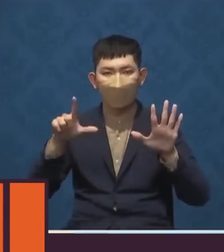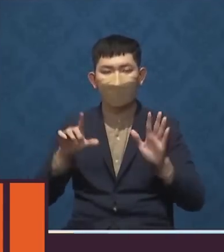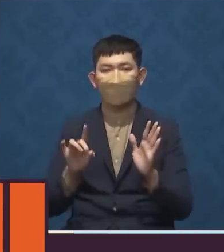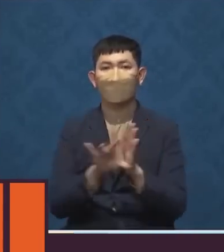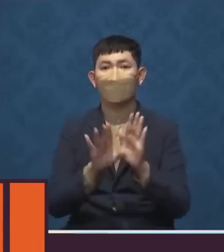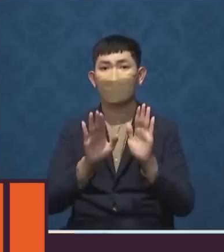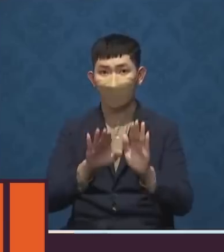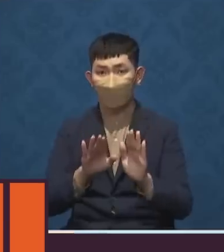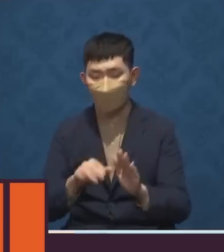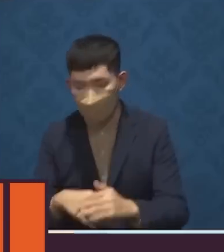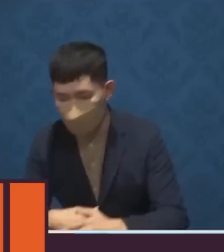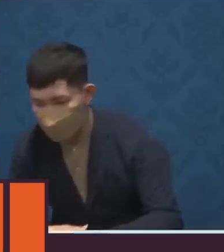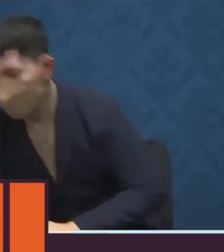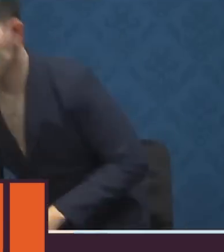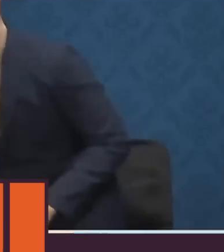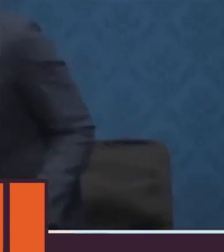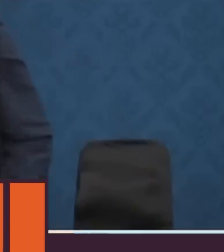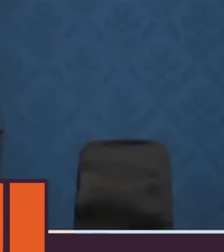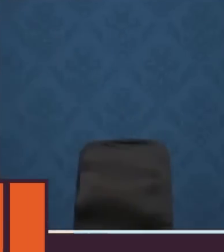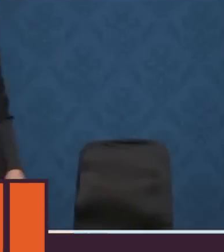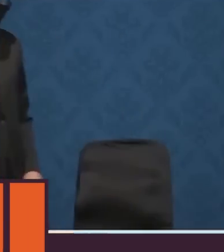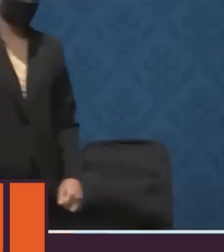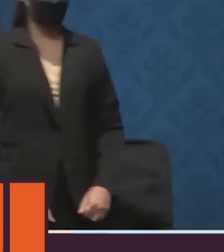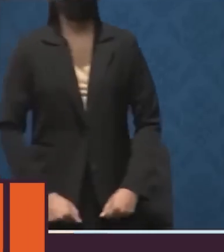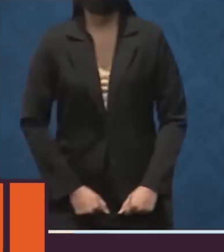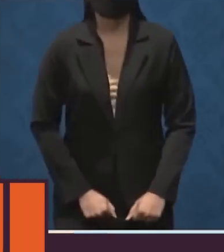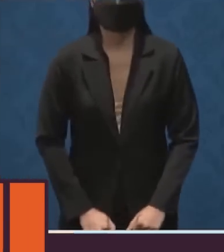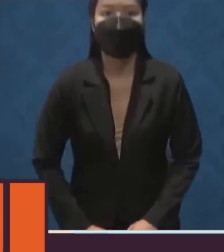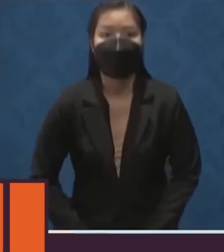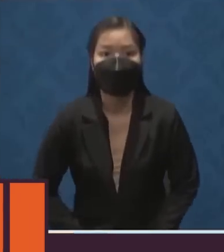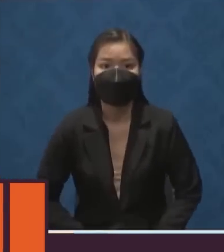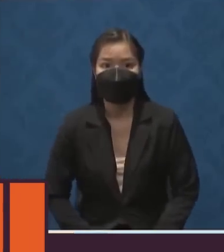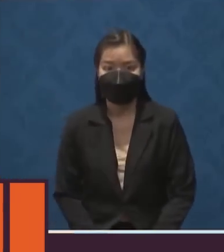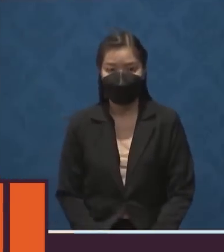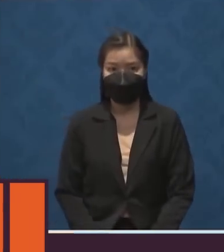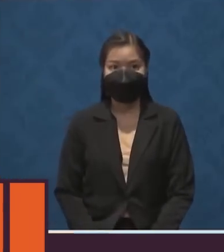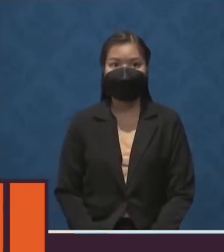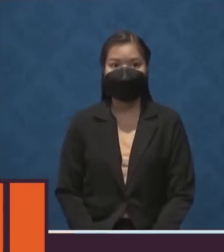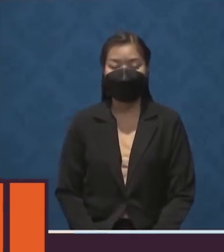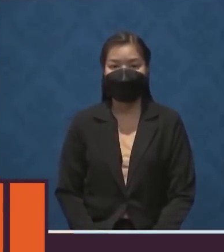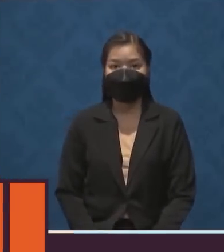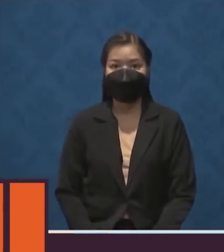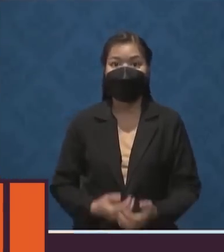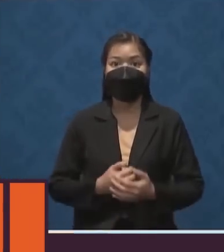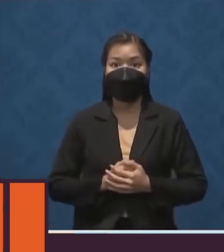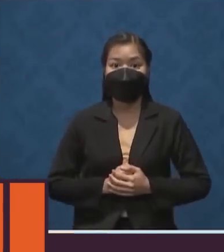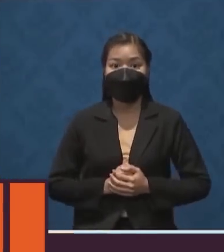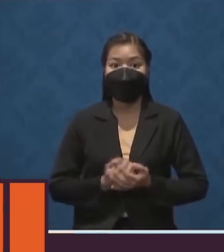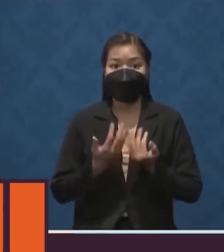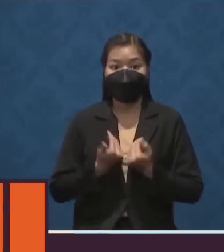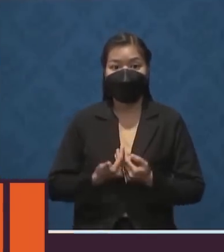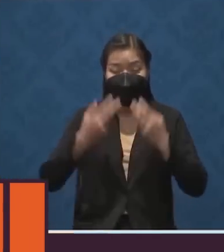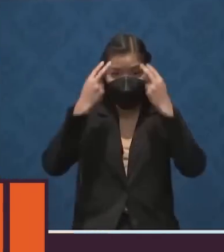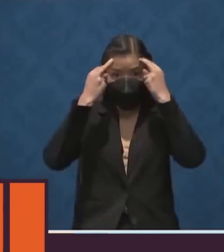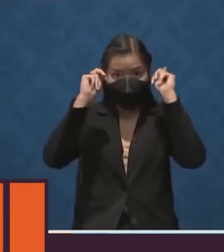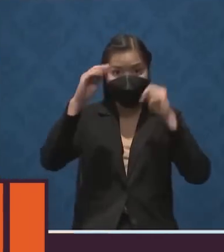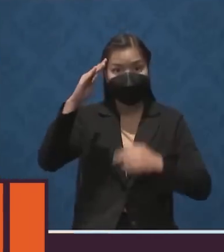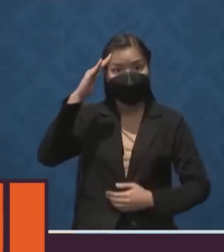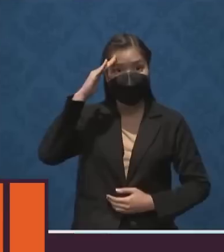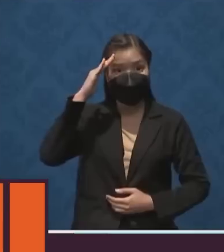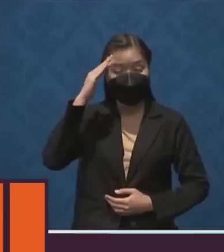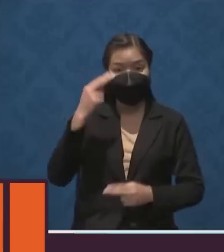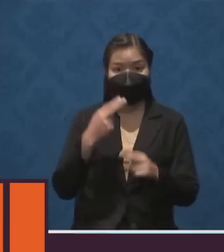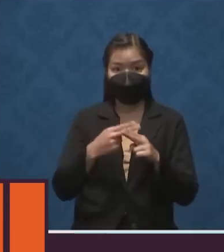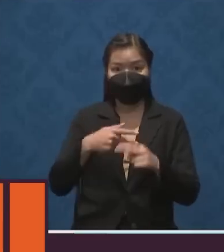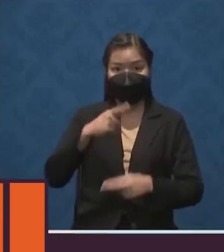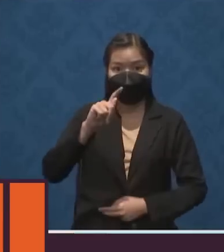ทานครับสุภาสิธไยบอกจะไว้ใจทางอยาวางใจคนตรบได้ที่นายกกฎมิตรีชื่อผลเอกประยุทธ์จันโอชาท